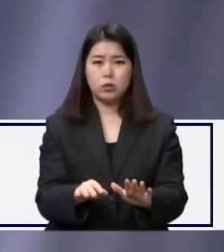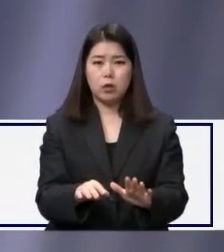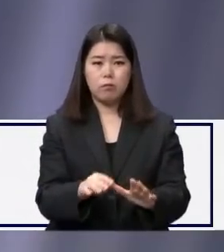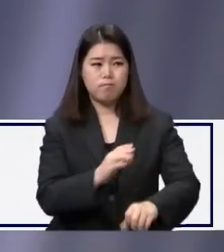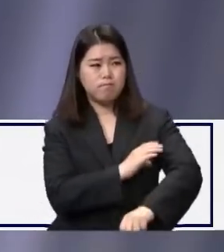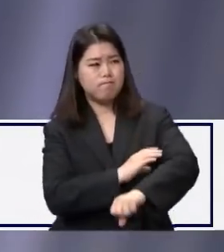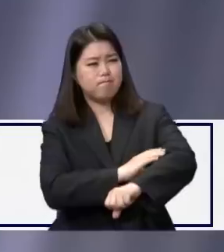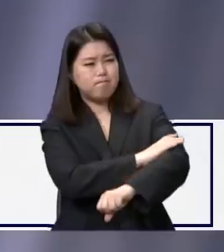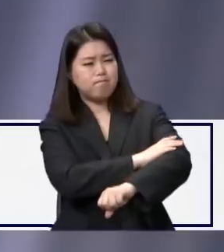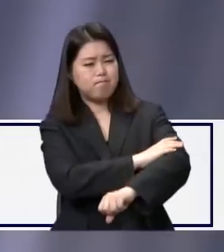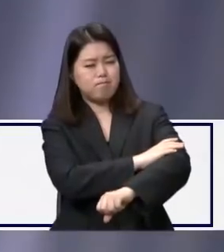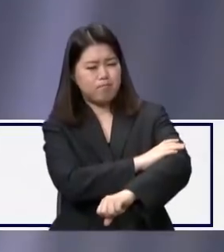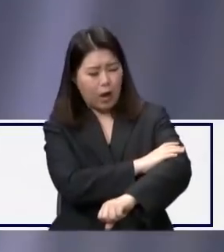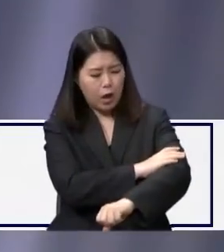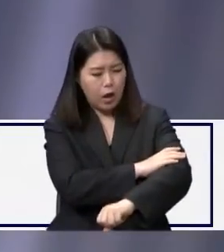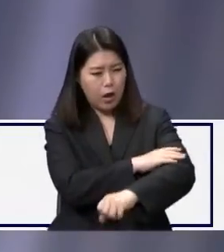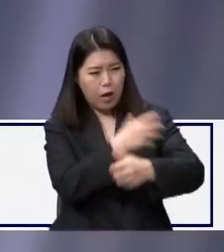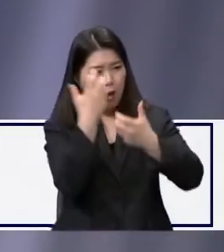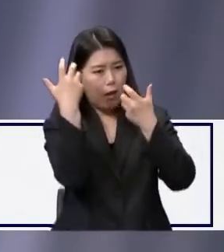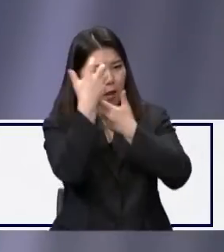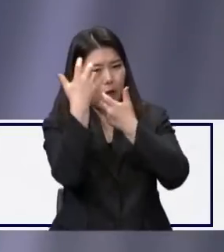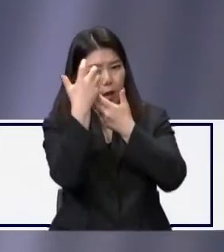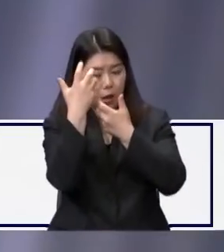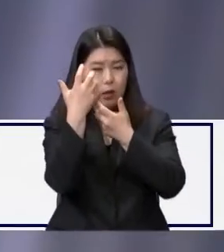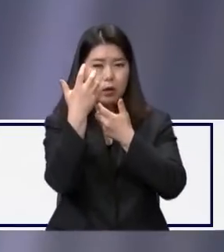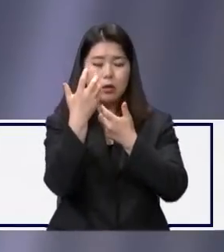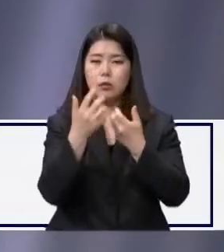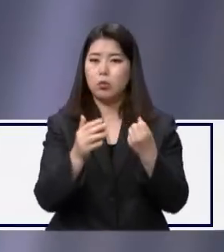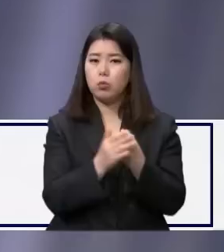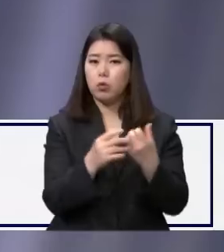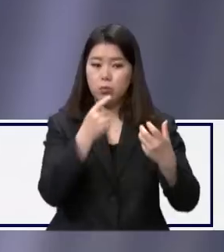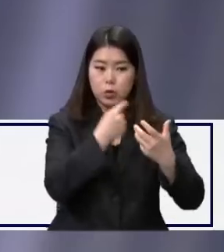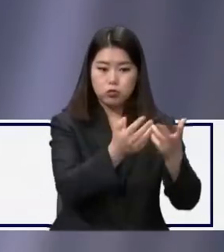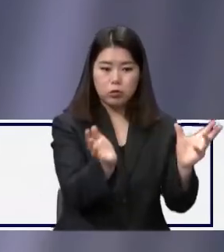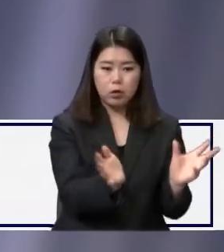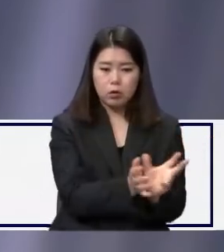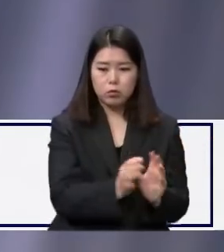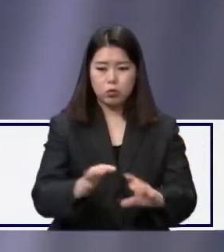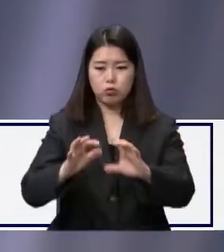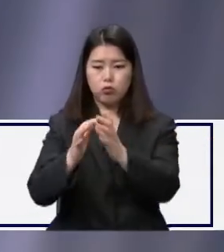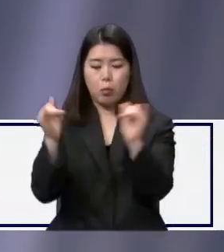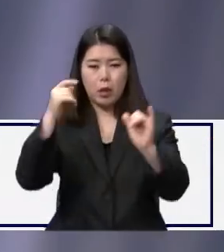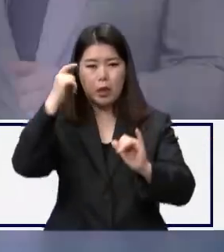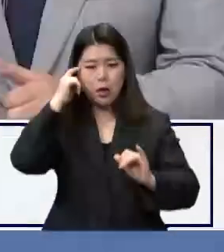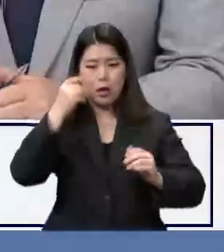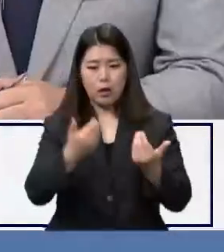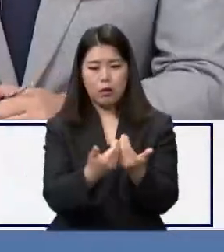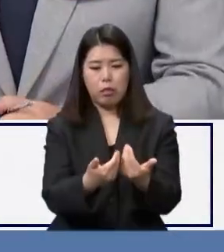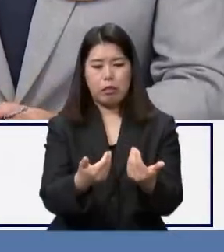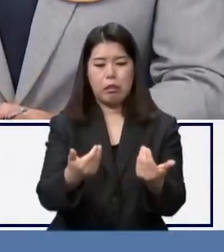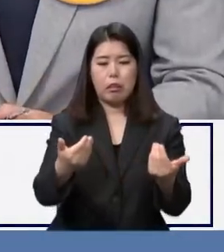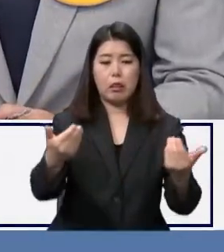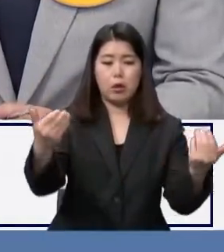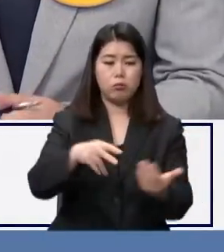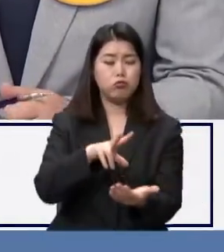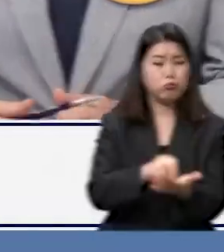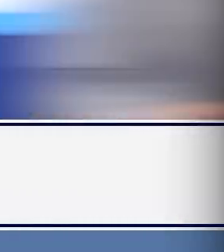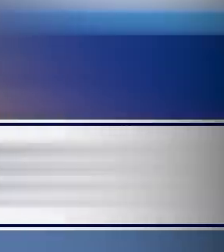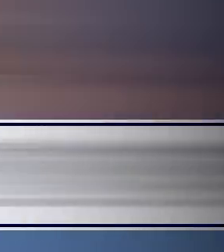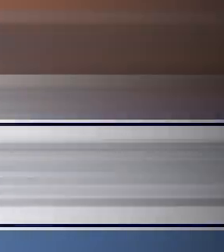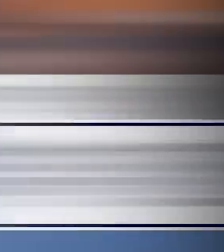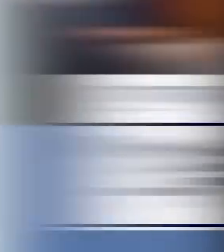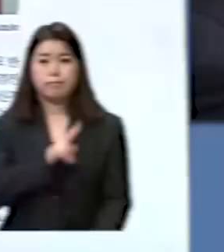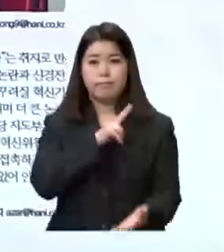기득권 세력에 의해서 혹은 너 강성 팬덤에 의해서 민주당이 국민의 의견과 점점 괴리되고 있다라는 것에 대한 문제 지적을 계속하고 있는